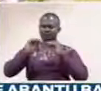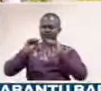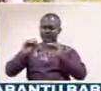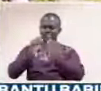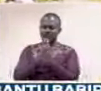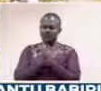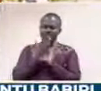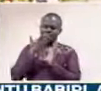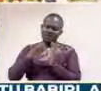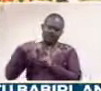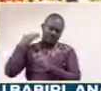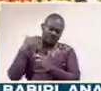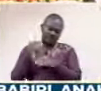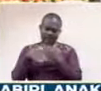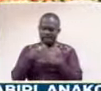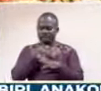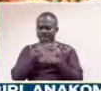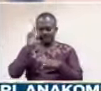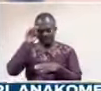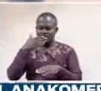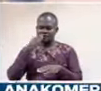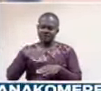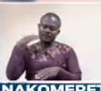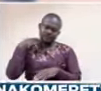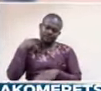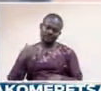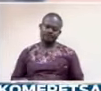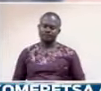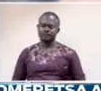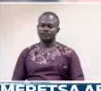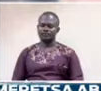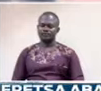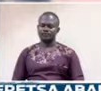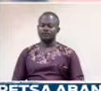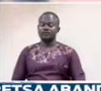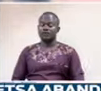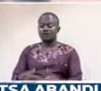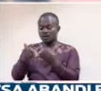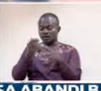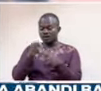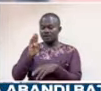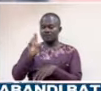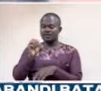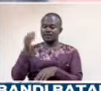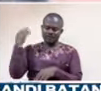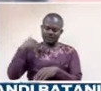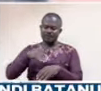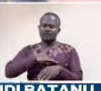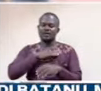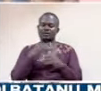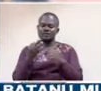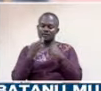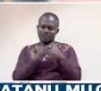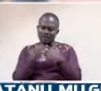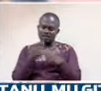n'ububi bwa Jenoside no kurwanya ingengabitekerezo yayo urubyiruko rwinshi harimo n'uyu Bizimana nabwiye ko yari afite imyaka 38 94